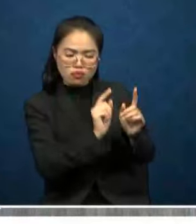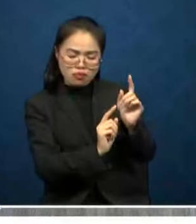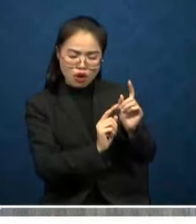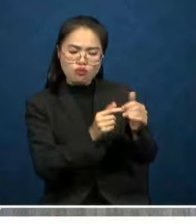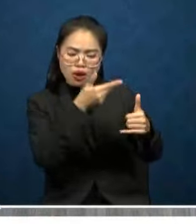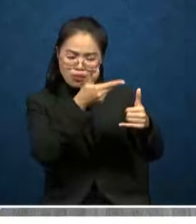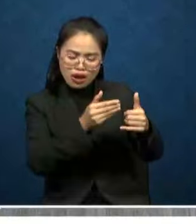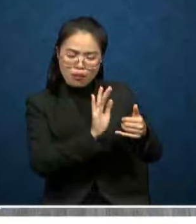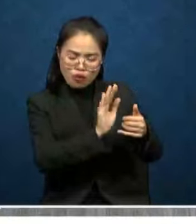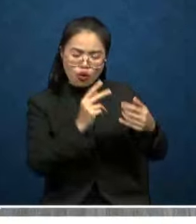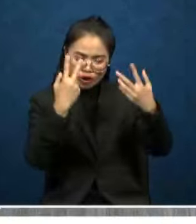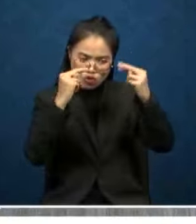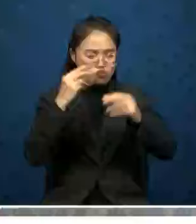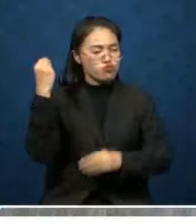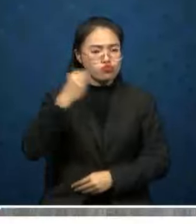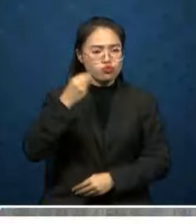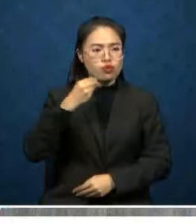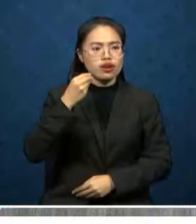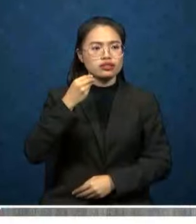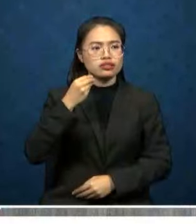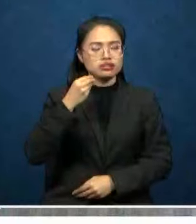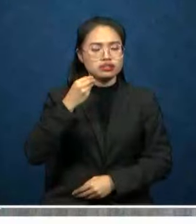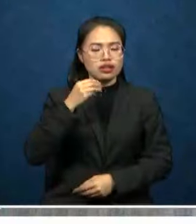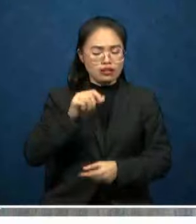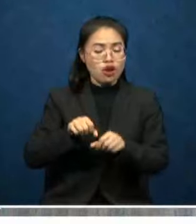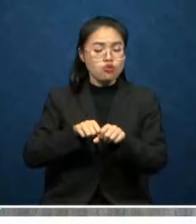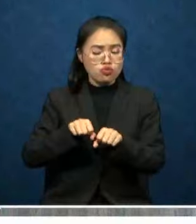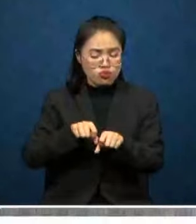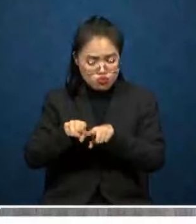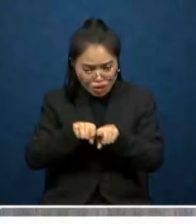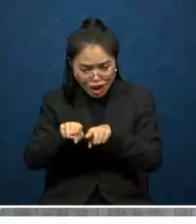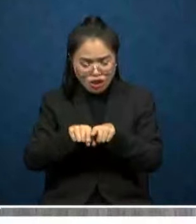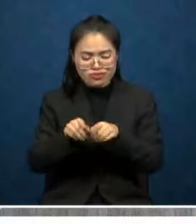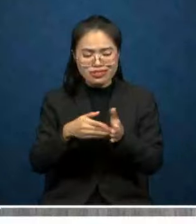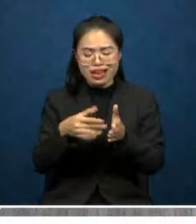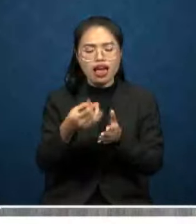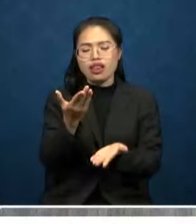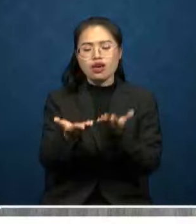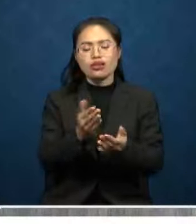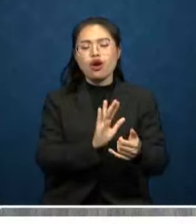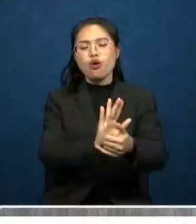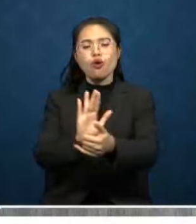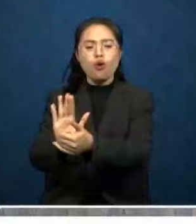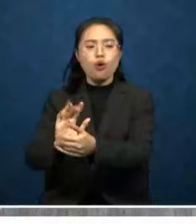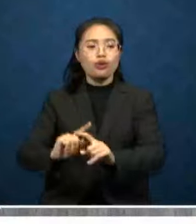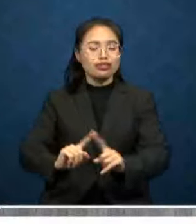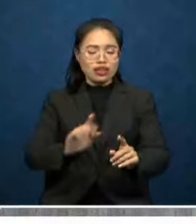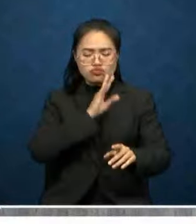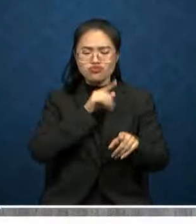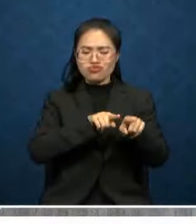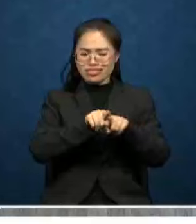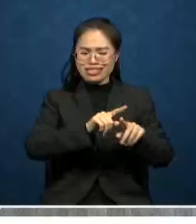ช่วยดูนิดนึงครับท่านจะใสุ่งเท้าสีอะไรเนี่ยเป็นเรื่องส่วนตัวท่านจริงๆแต่ว่าถ้าท่านใส่หลายๆ